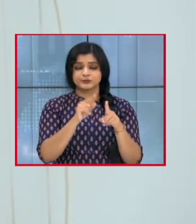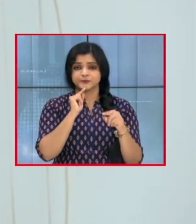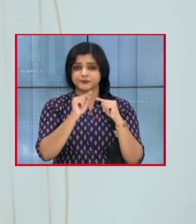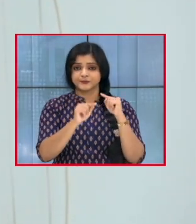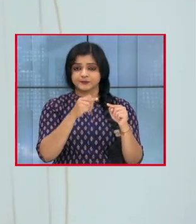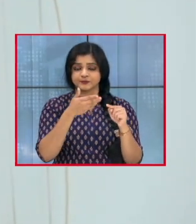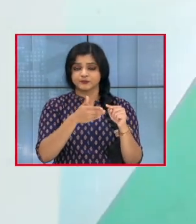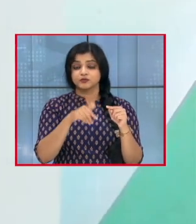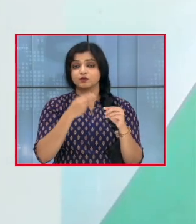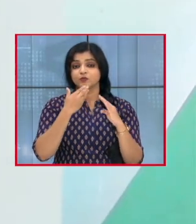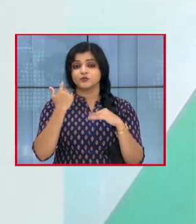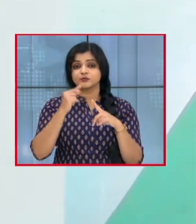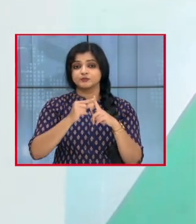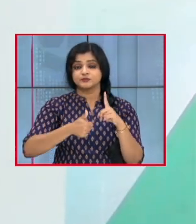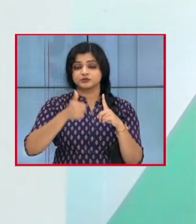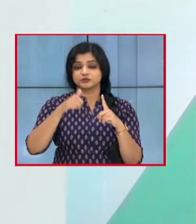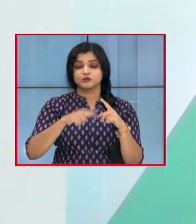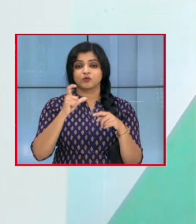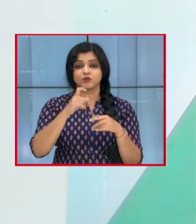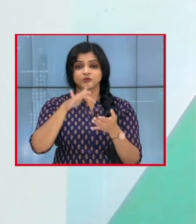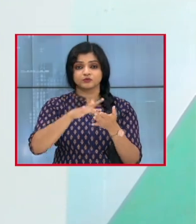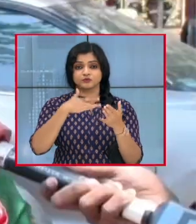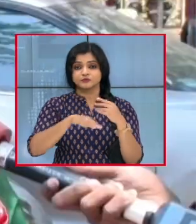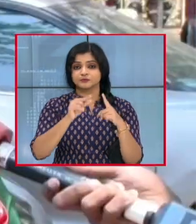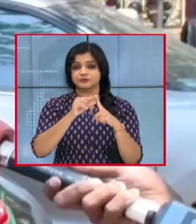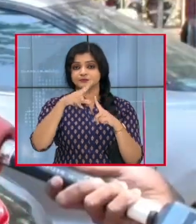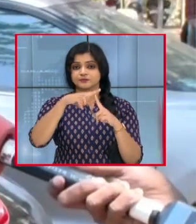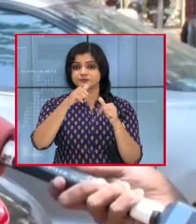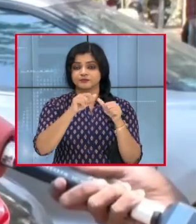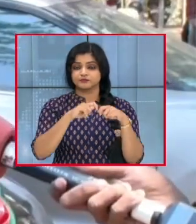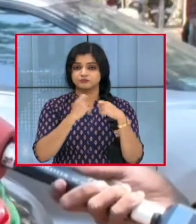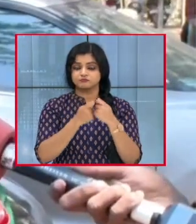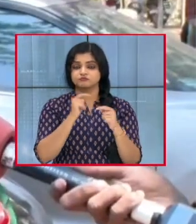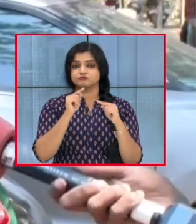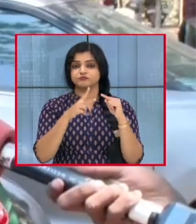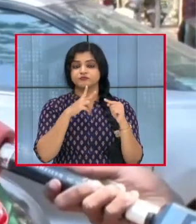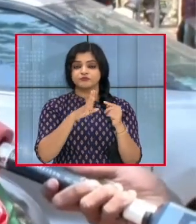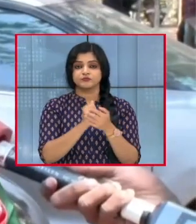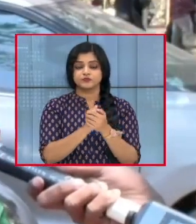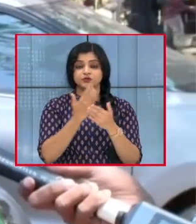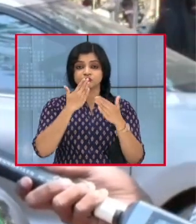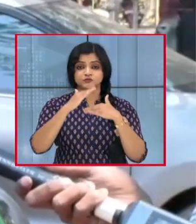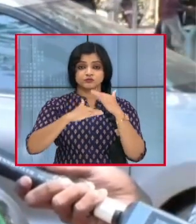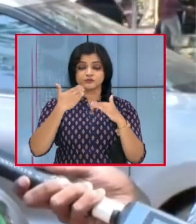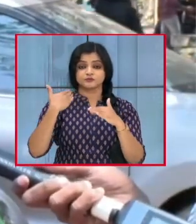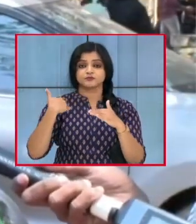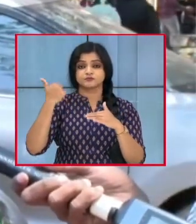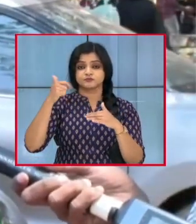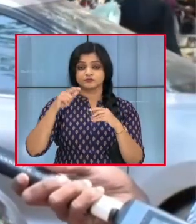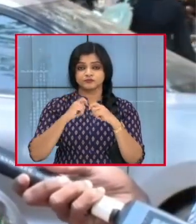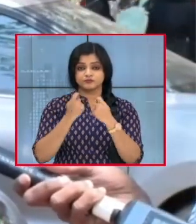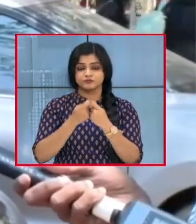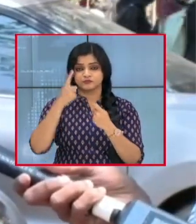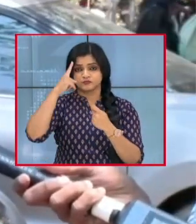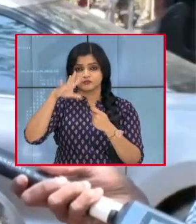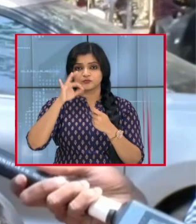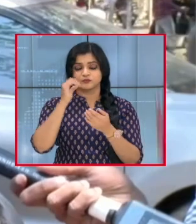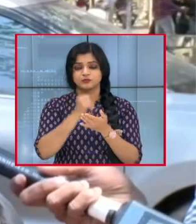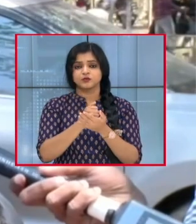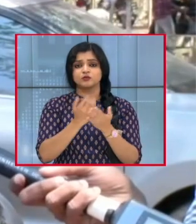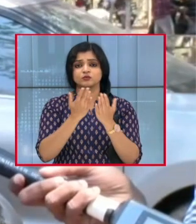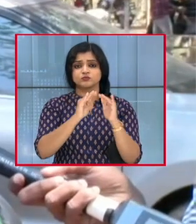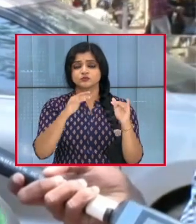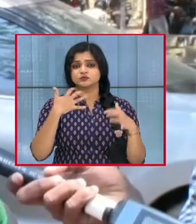മുൻ പ്രിൻസിപ്പളിനെതിരെ കോളേജ് പി ടി എയും രംഗത്തെത്തി. ഉന്നത വിദ്യാഭ്യാസ വകുപ്പ് എടുത്ത് തീരുമാനം എടുക്കേണ്ടതാണ് പി ടി എക്ക്, കാരണം കുട്ടികൾക്ക് കുറെ